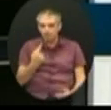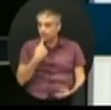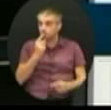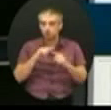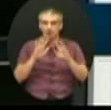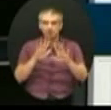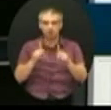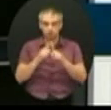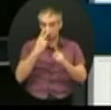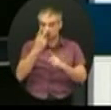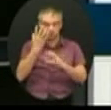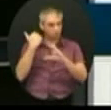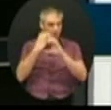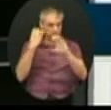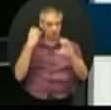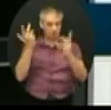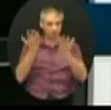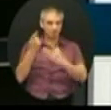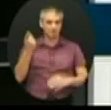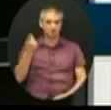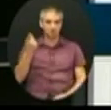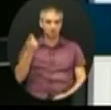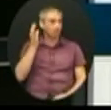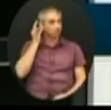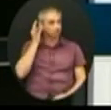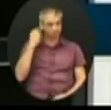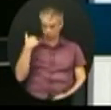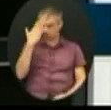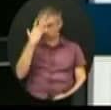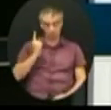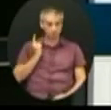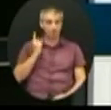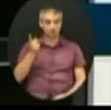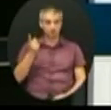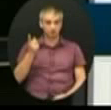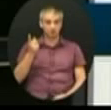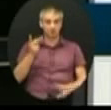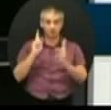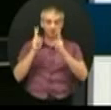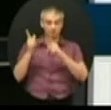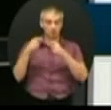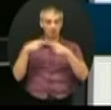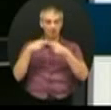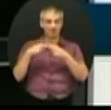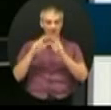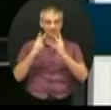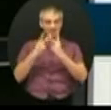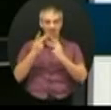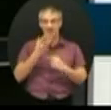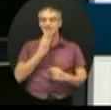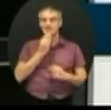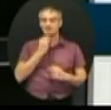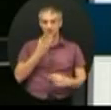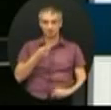של גזענות, כמו שראינו באוטובוס בבאר שבע, לאותה אישה שאני מכיר אישית, שהיא חברת, מדימונה, חברת קהילת